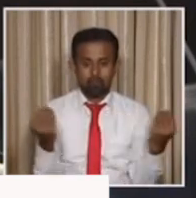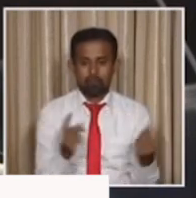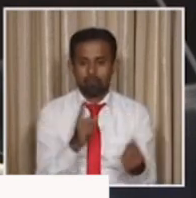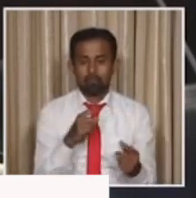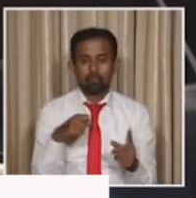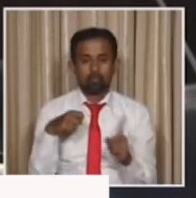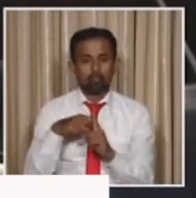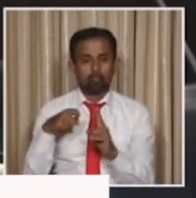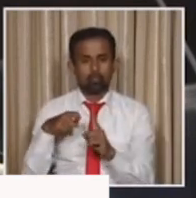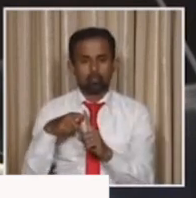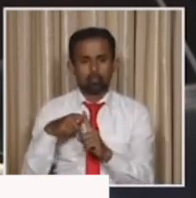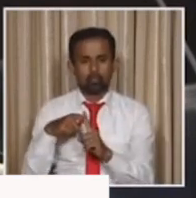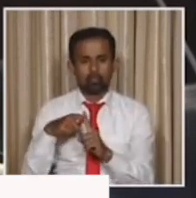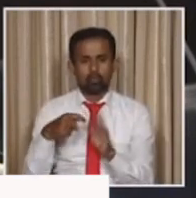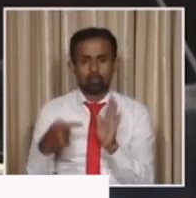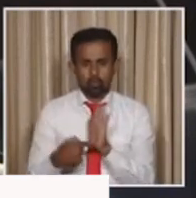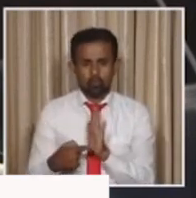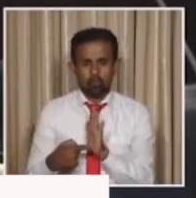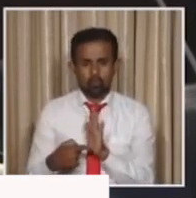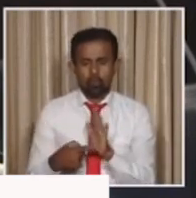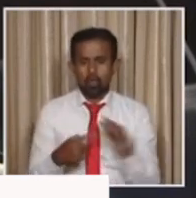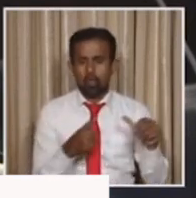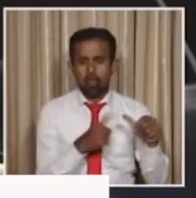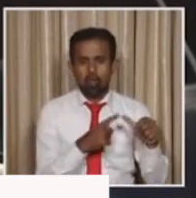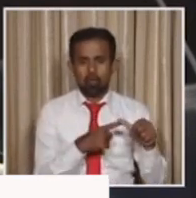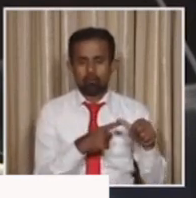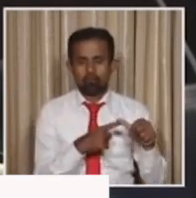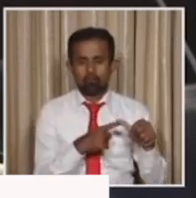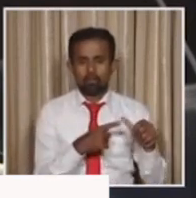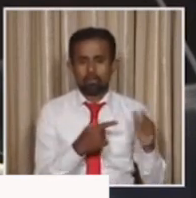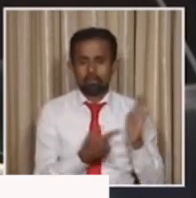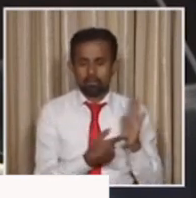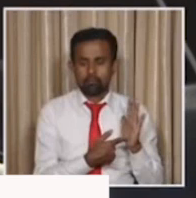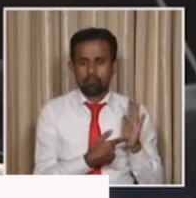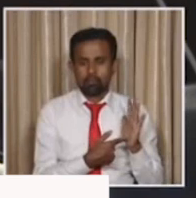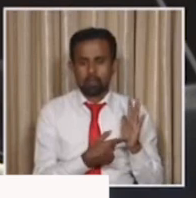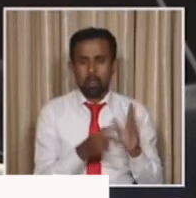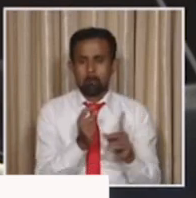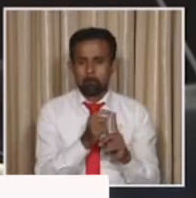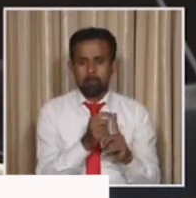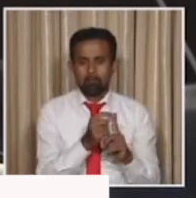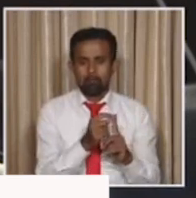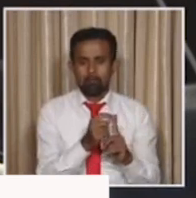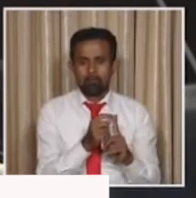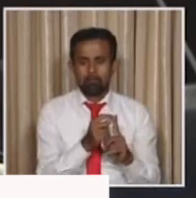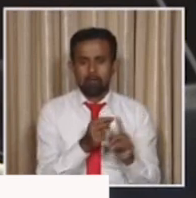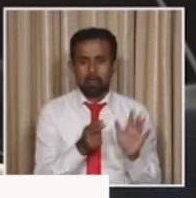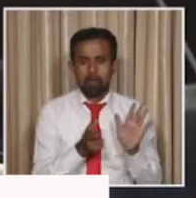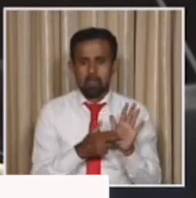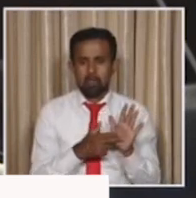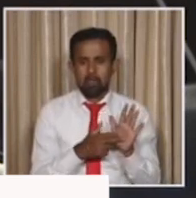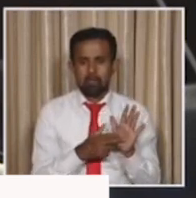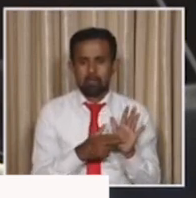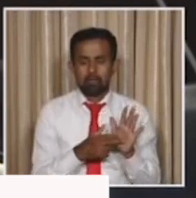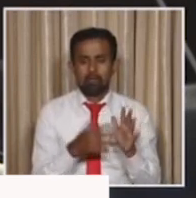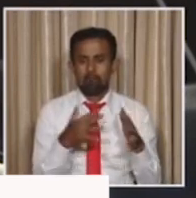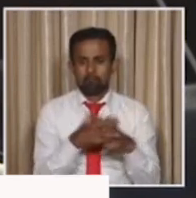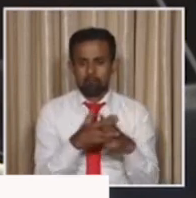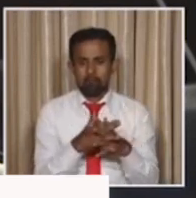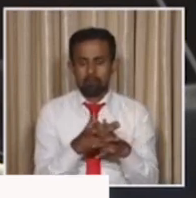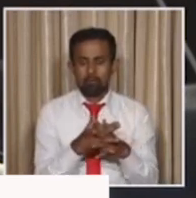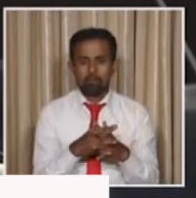கோட்டக்கேணி, அடம்பன் வாய்க்கால் மற்றும் தீமுந்தல், பணம் போட்ட கேணி, நாயடிச்ச முறிப்பு, வெள்ள வாய்க்கால், சிவந்தா